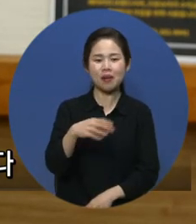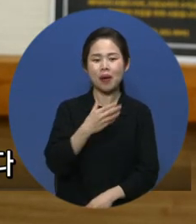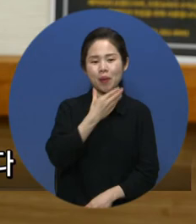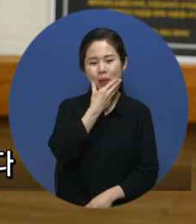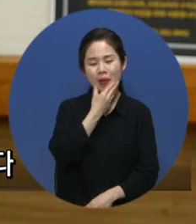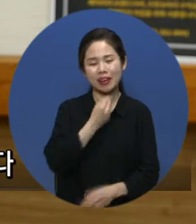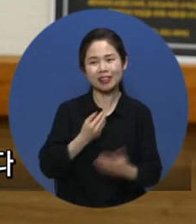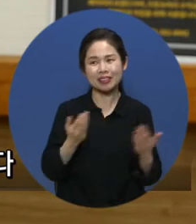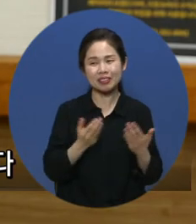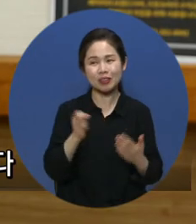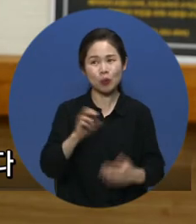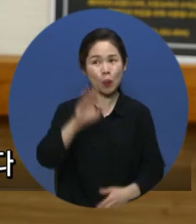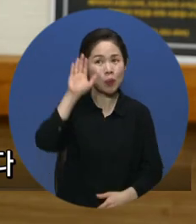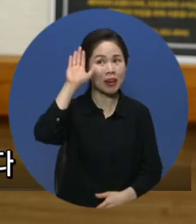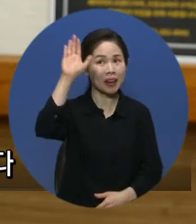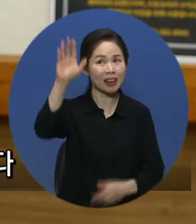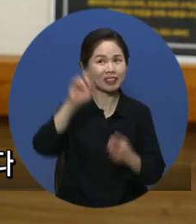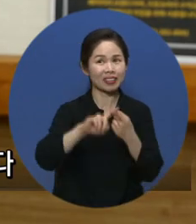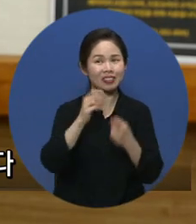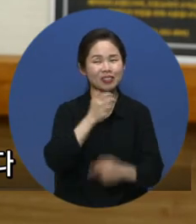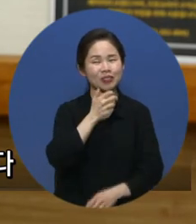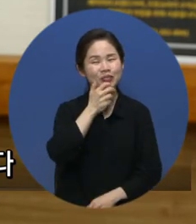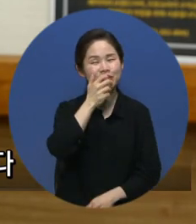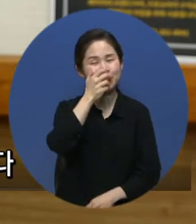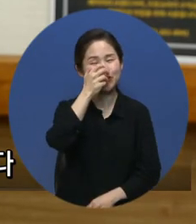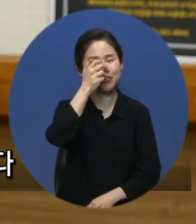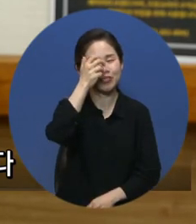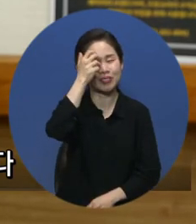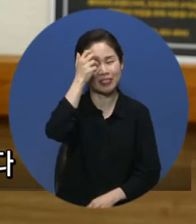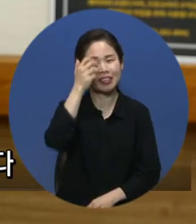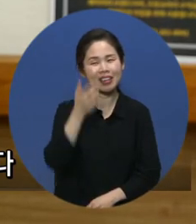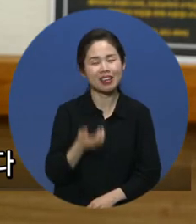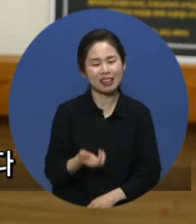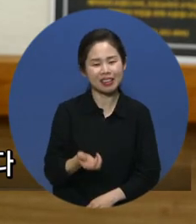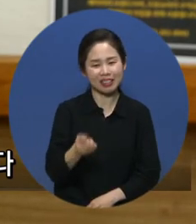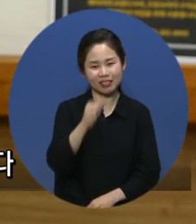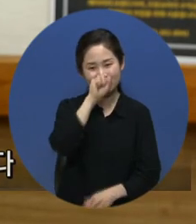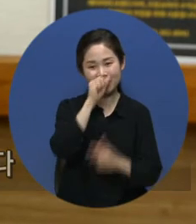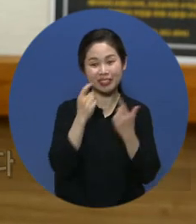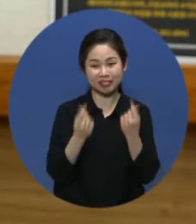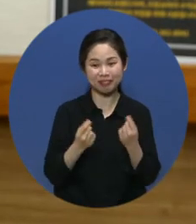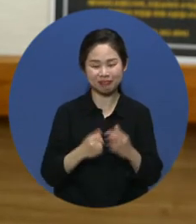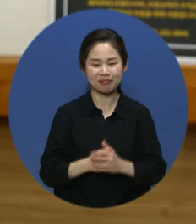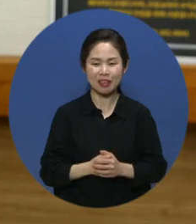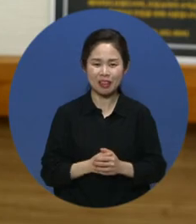미래를 꿈꾸는 그런 관계가 됐으면 좋겠다고 생각하고 있습니다.